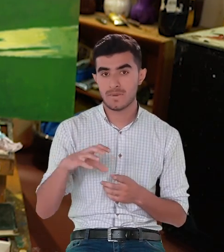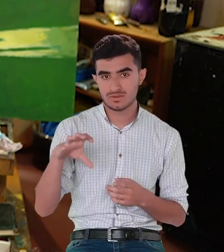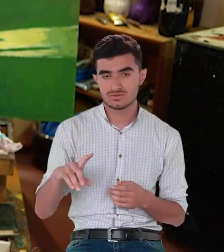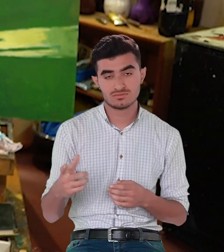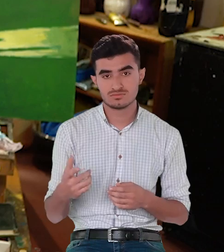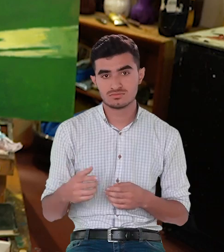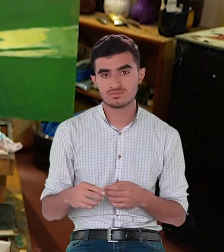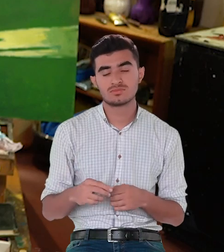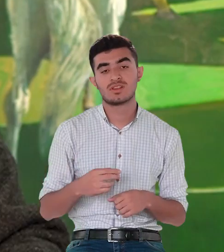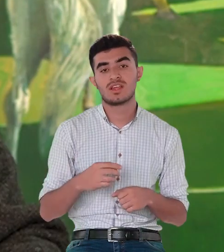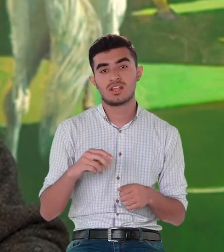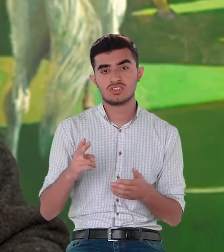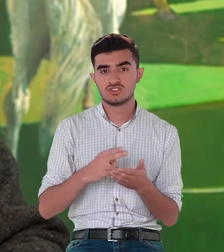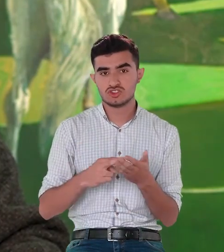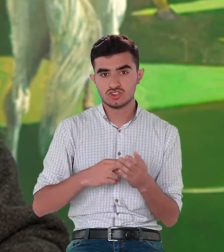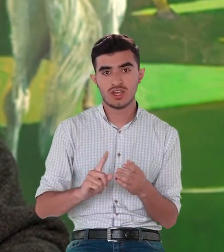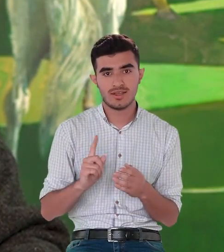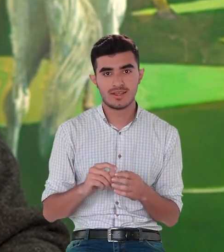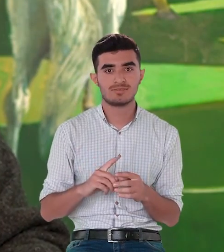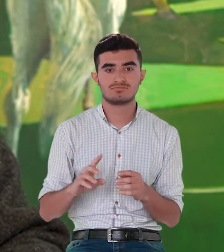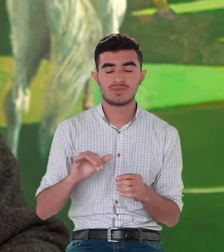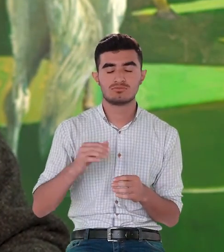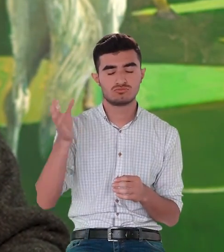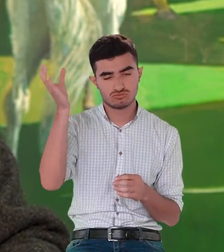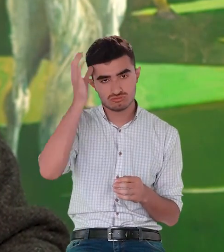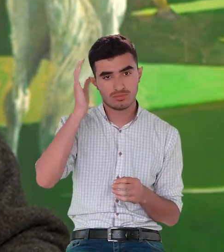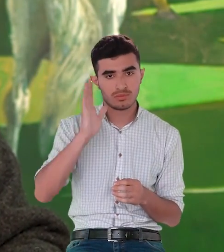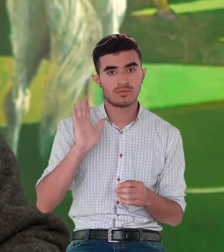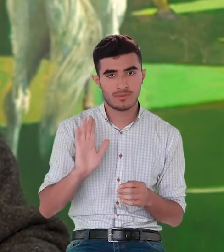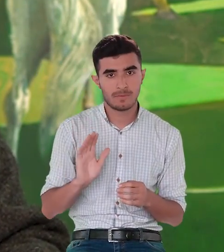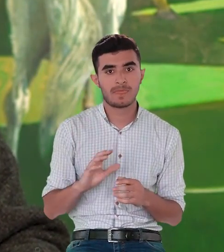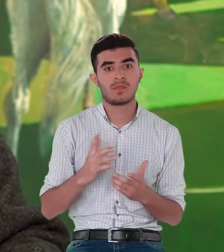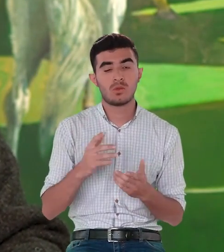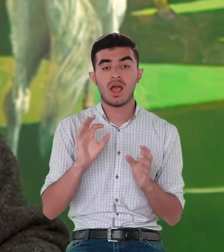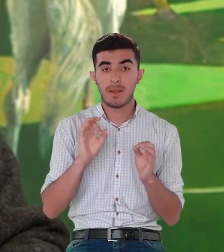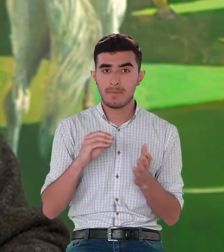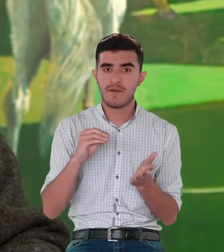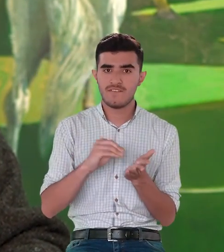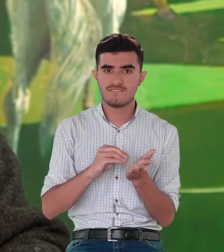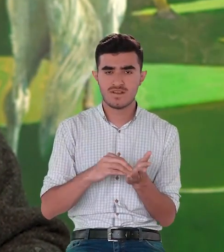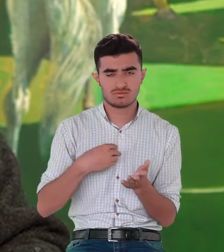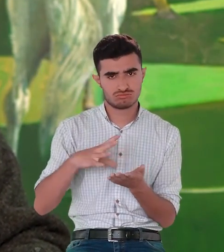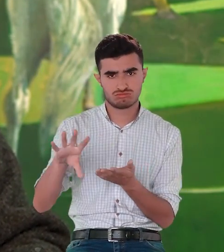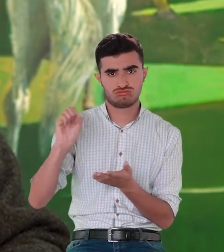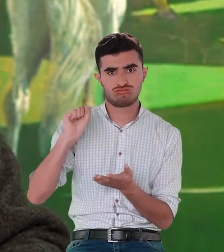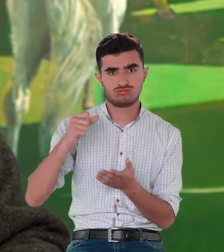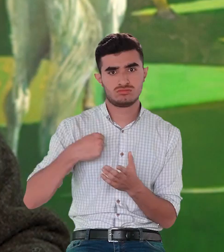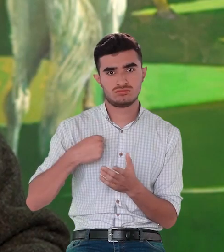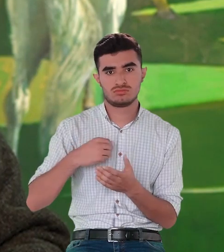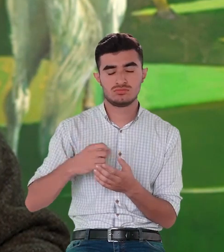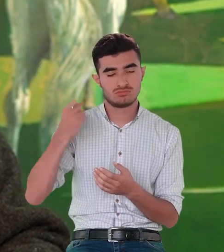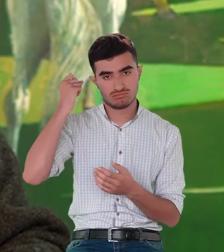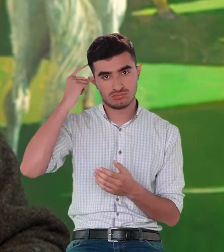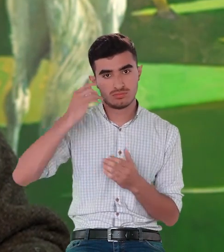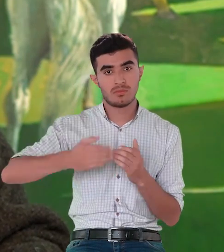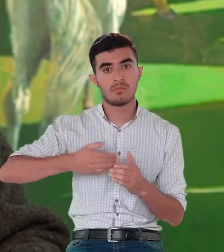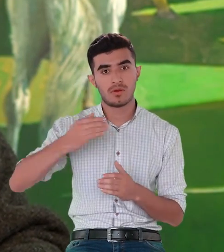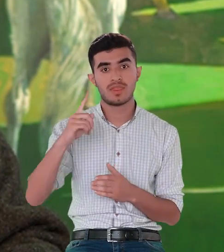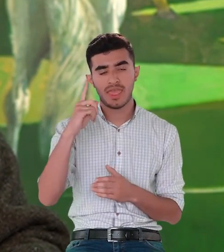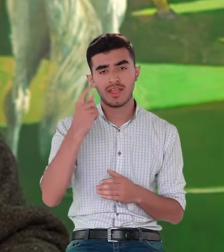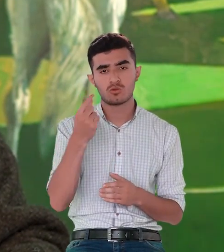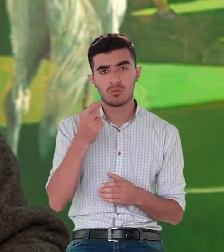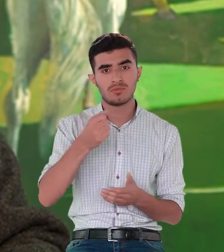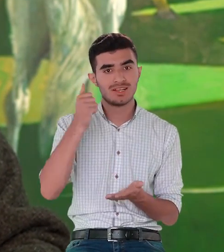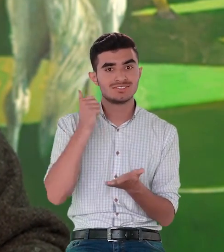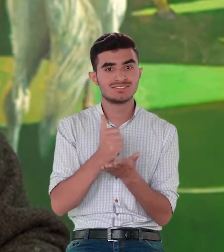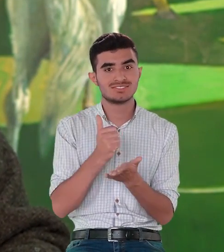میں ہی بناتا تھا. پھر تو پاکستان منٹ جو ہے نا اس کے پاس ٹیکنیکل نالج ہے، وہ اس کا